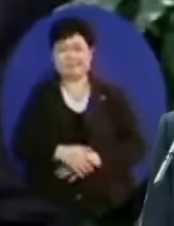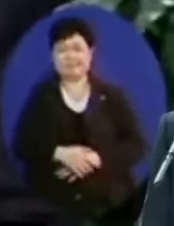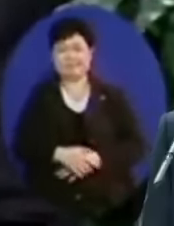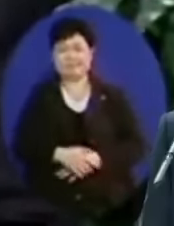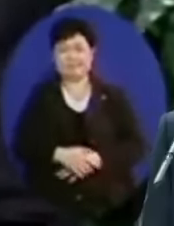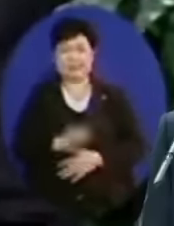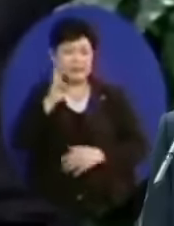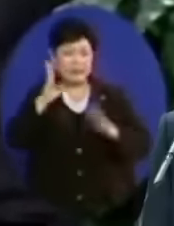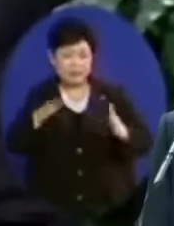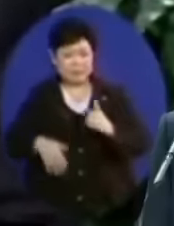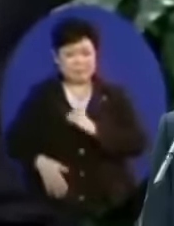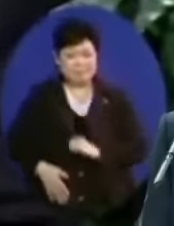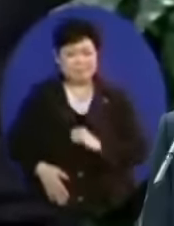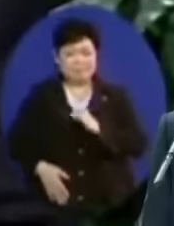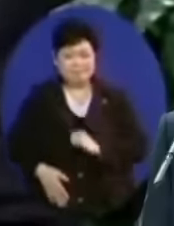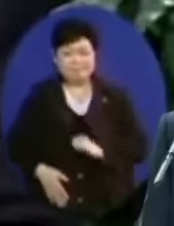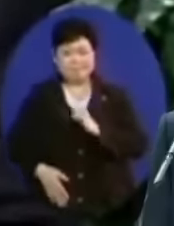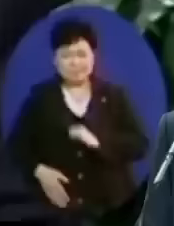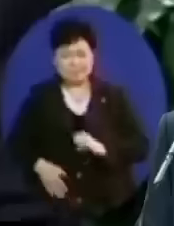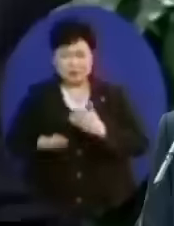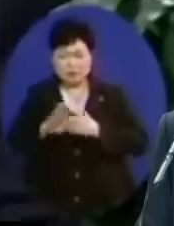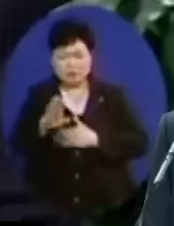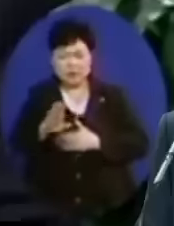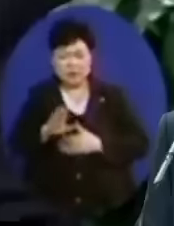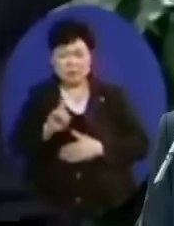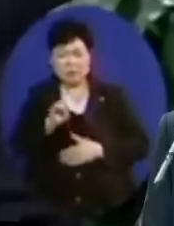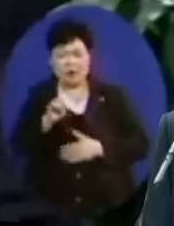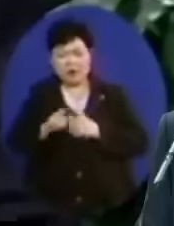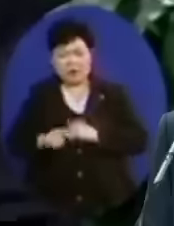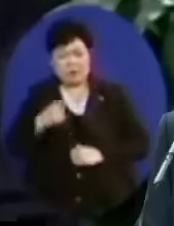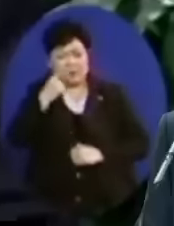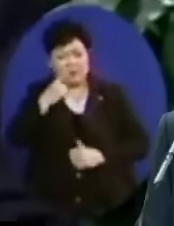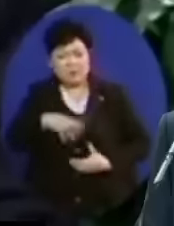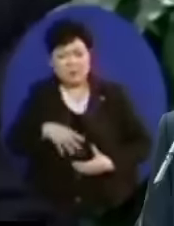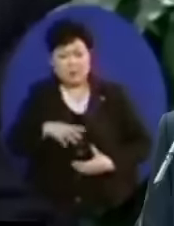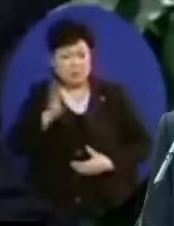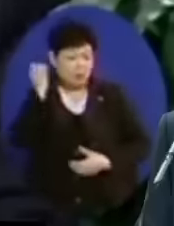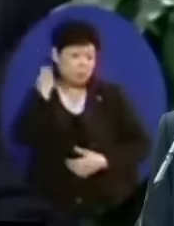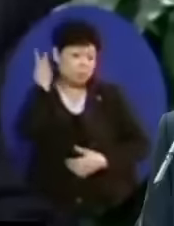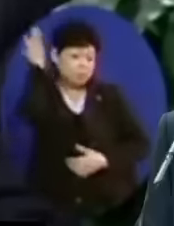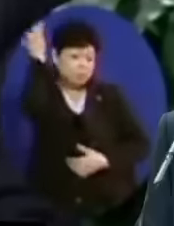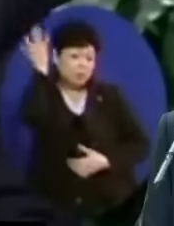3일 견디고 난다면 도저히 못 견디는 것이 소화가 안 돼요.